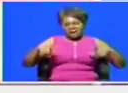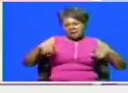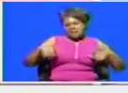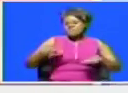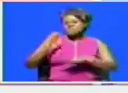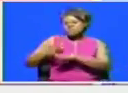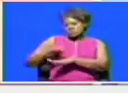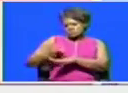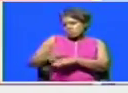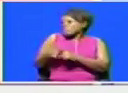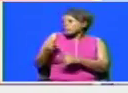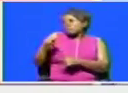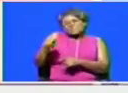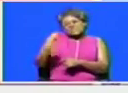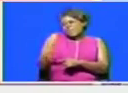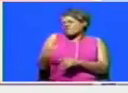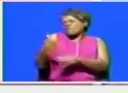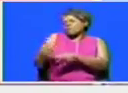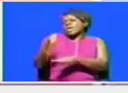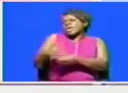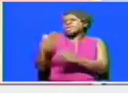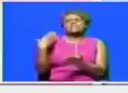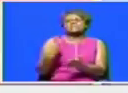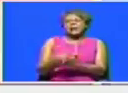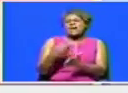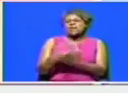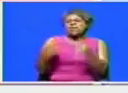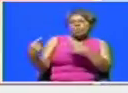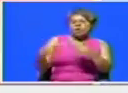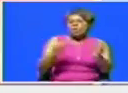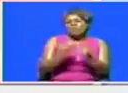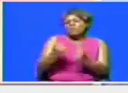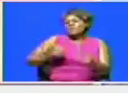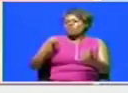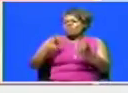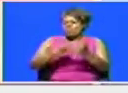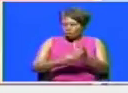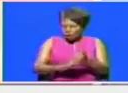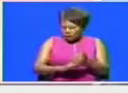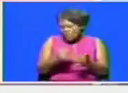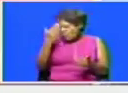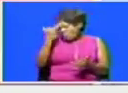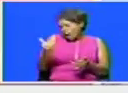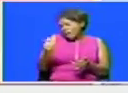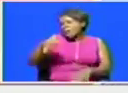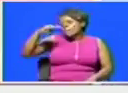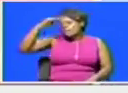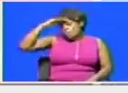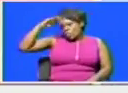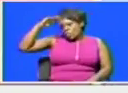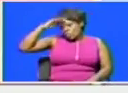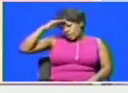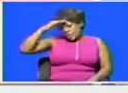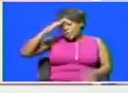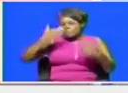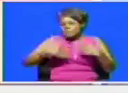sipati. Kumbe ni wewe mwenyewe unaharibu pesa. Mm-hmm. Unagombana na bibi yako, hamna raha kwa nyumba kisa na sababu ni pombe. Yeah. Watu